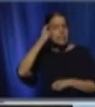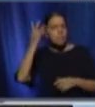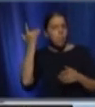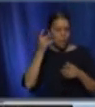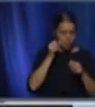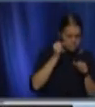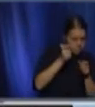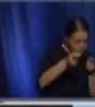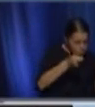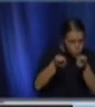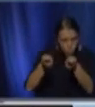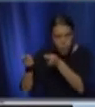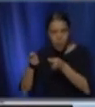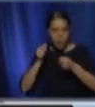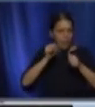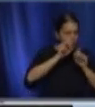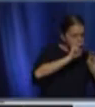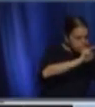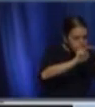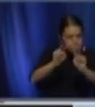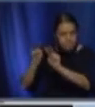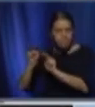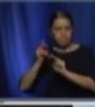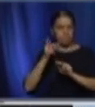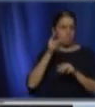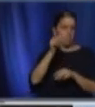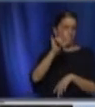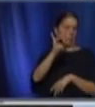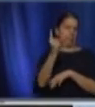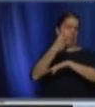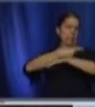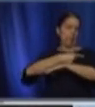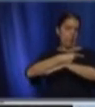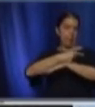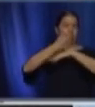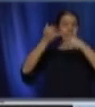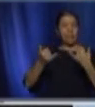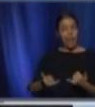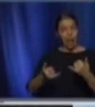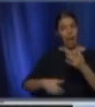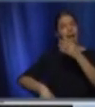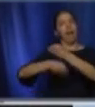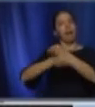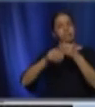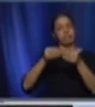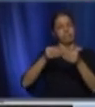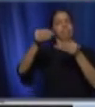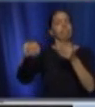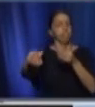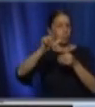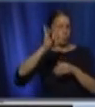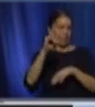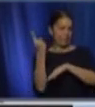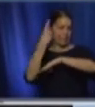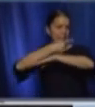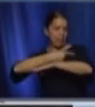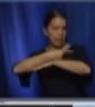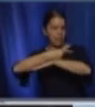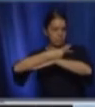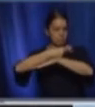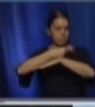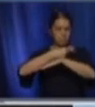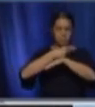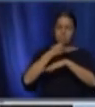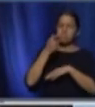les commerces, les entreprises qui ont du mal, qui se sentent malmenées par ces mesures? Réponse. Je dois bien répéter qu'il n'y a